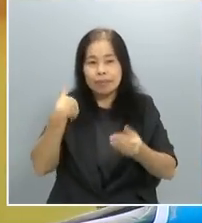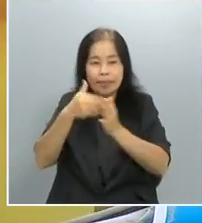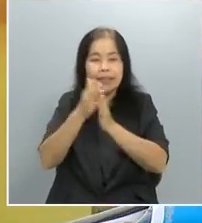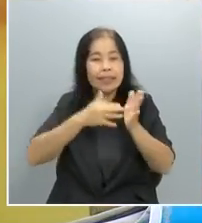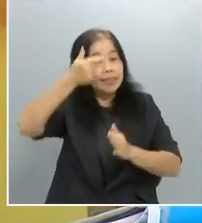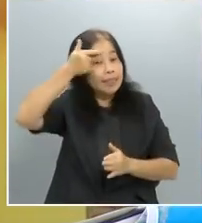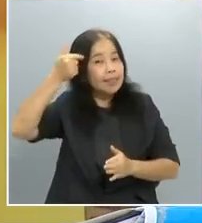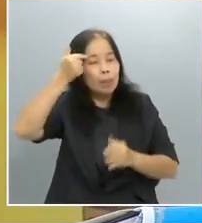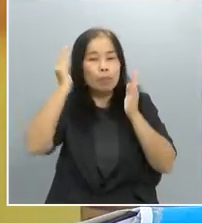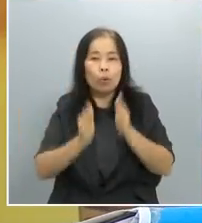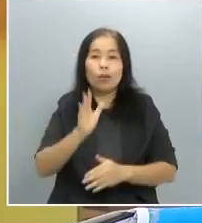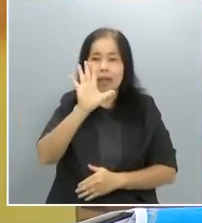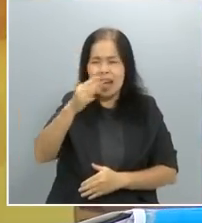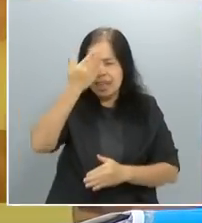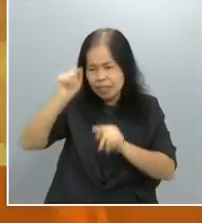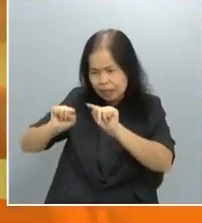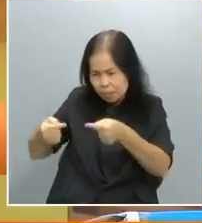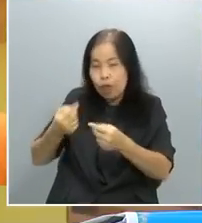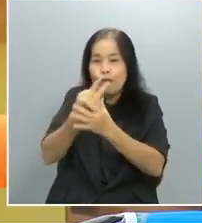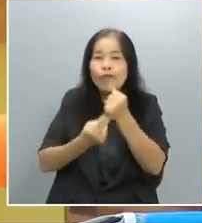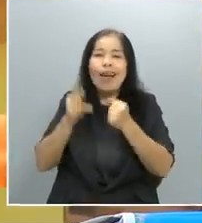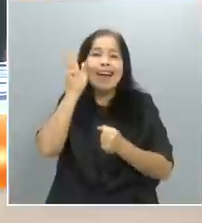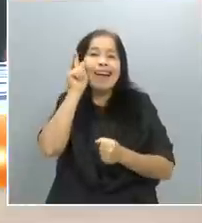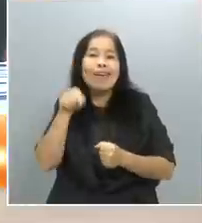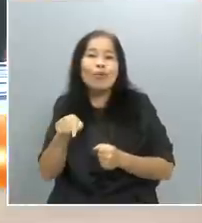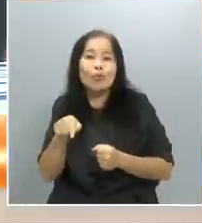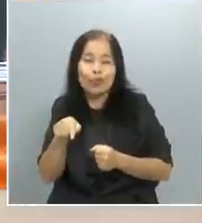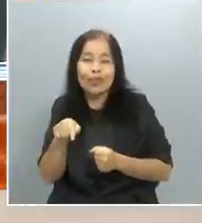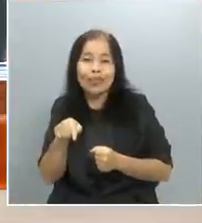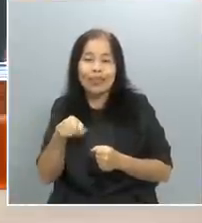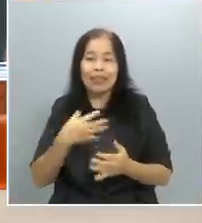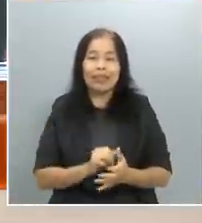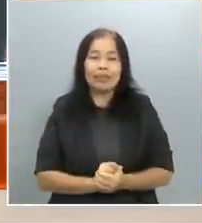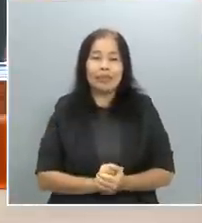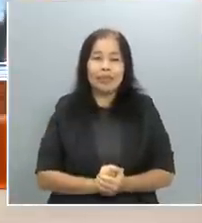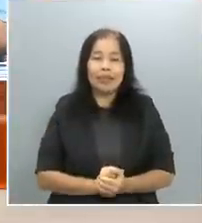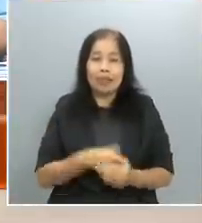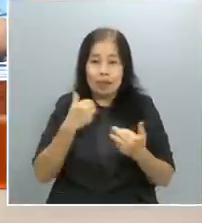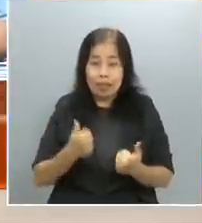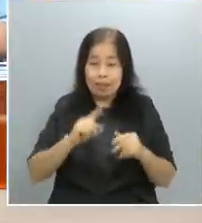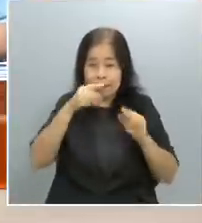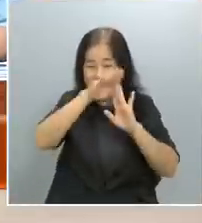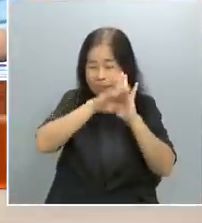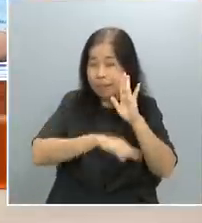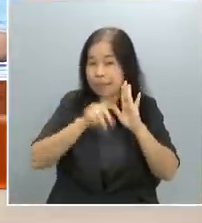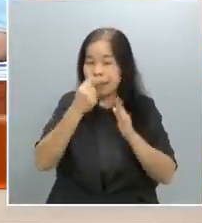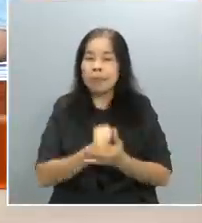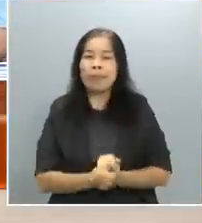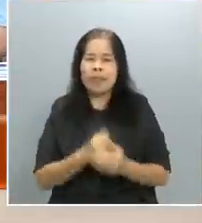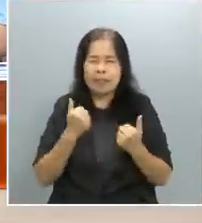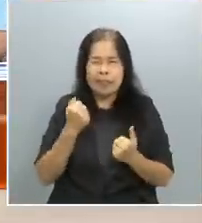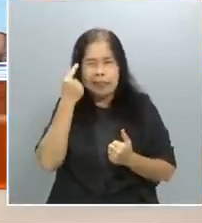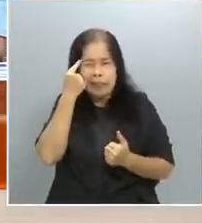ให้คุณผู้ชม5ท่านอย่าลืมวงเล็บว่าแฟนข่าวด้วยค่ะ เริ่มได้เลยนะครับท่านผู้ชมครับและเดี๋ยวเรากลับมาไล่เรียงกันประเด็นที่ยังค้างค